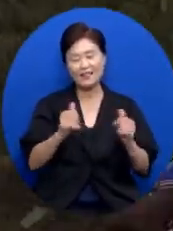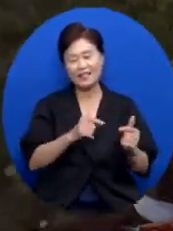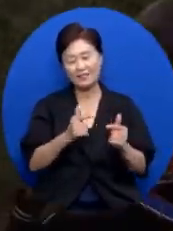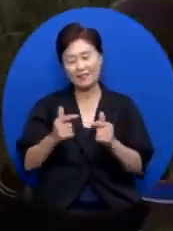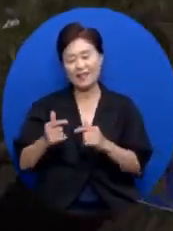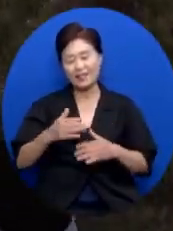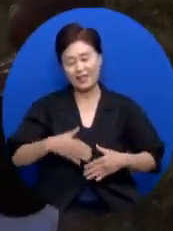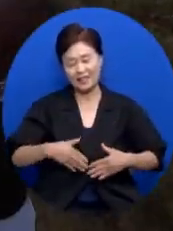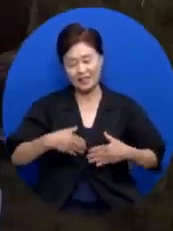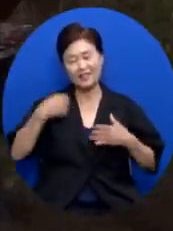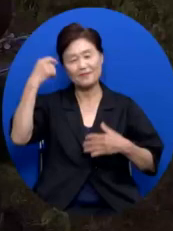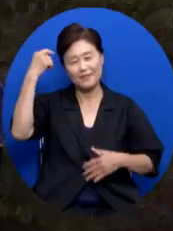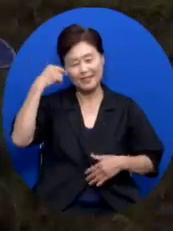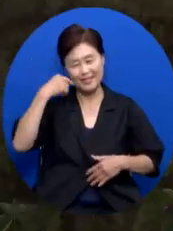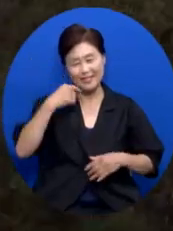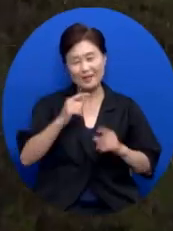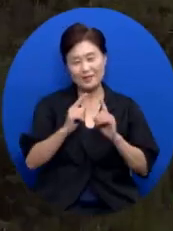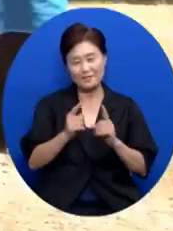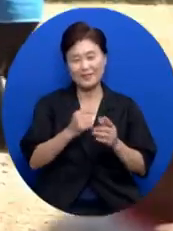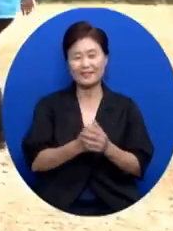느낀다고 설명했습니다